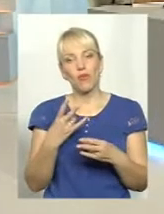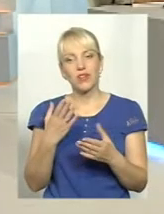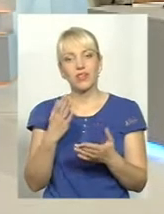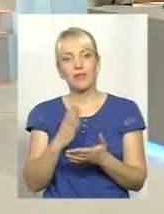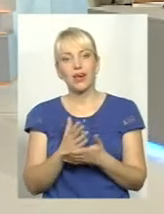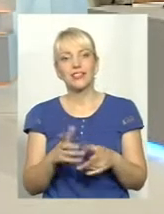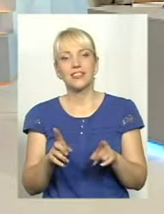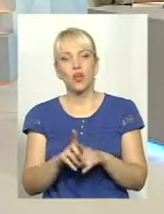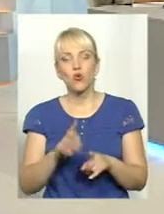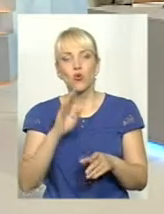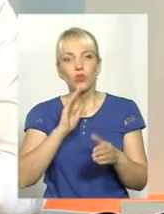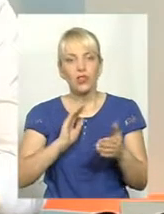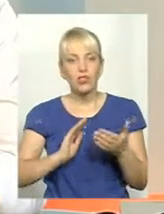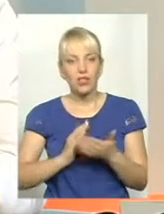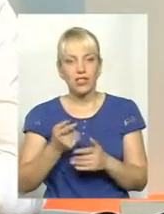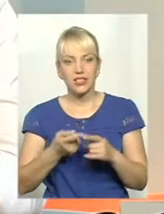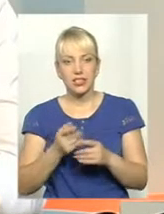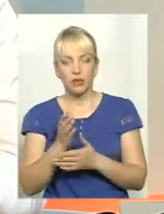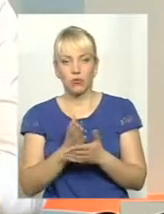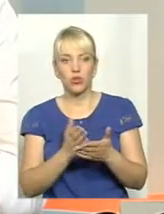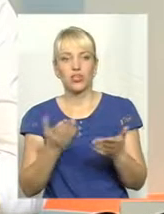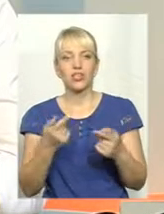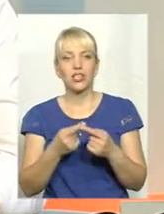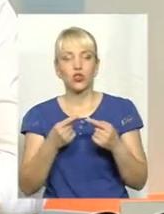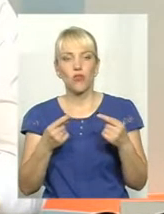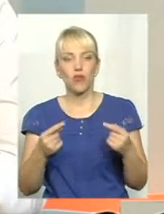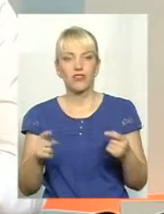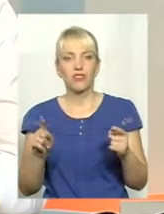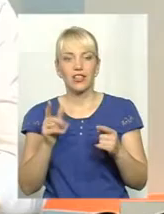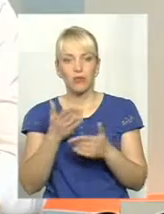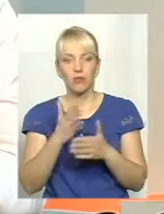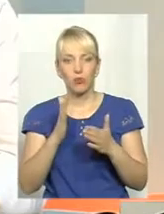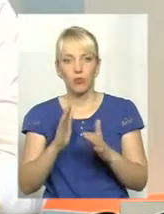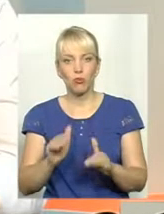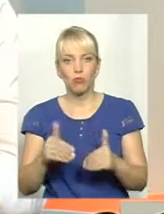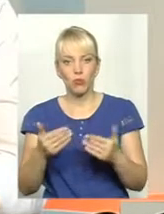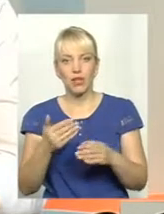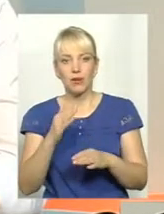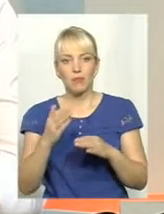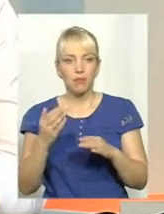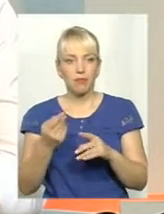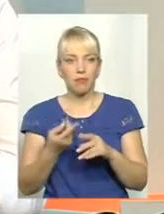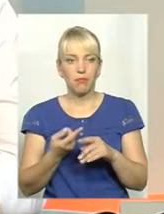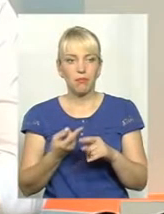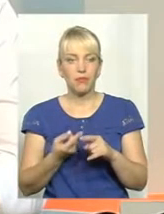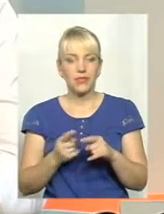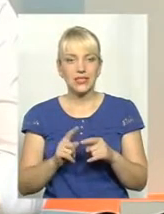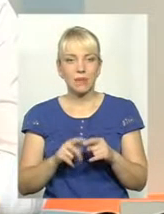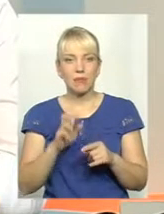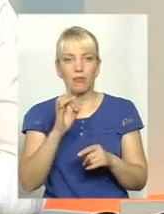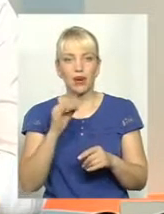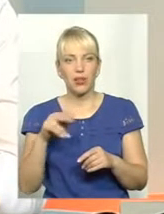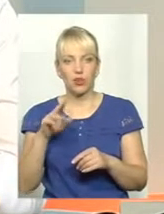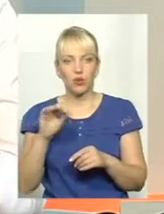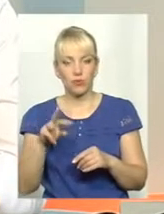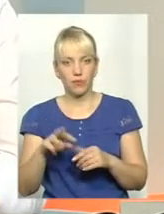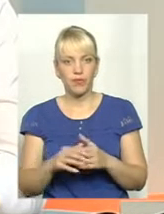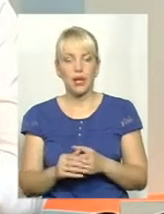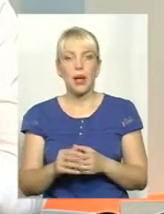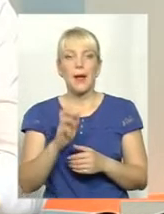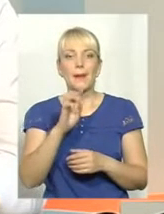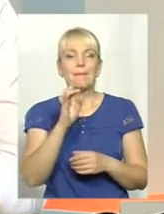люди будуть тільки тоді, коли вони справді отримають такий продукт. Тобто бренд буде, але ми маємо ще і мати